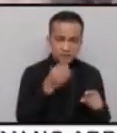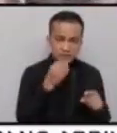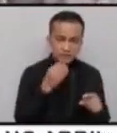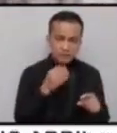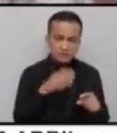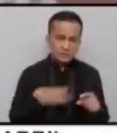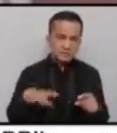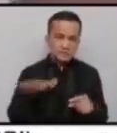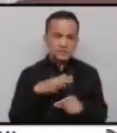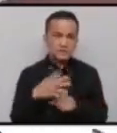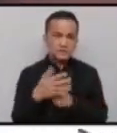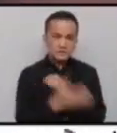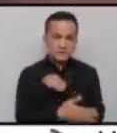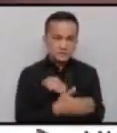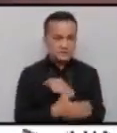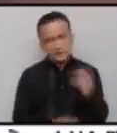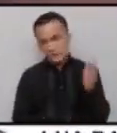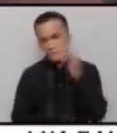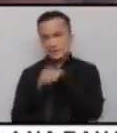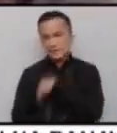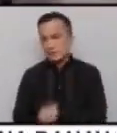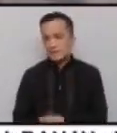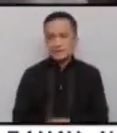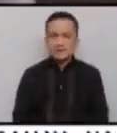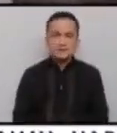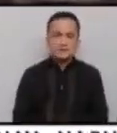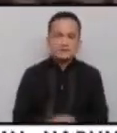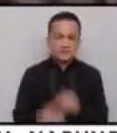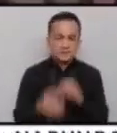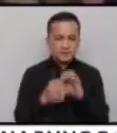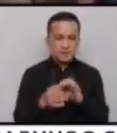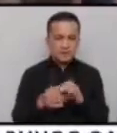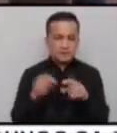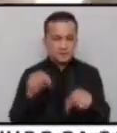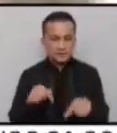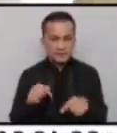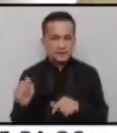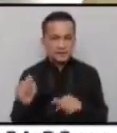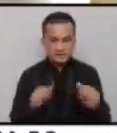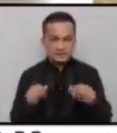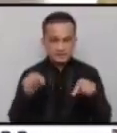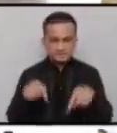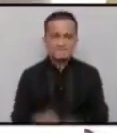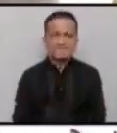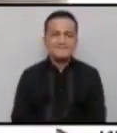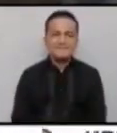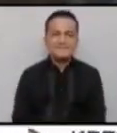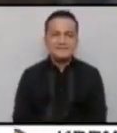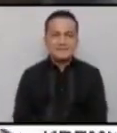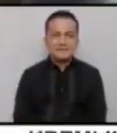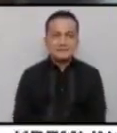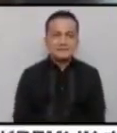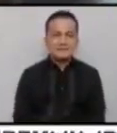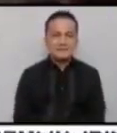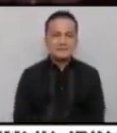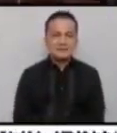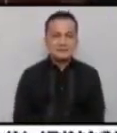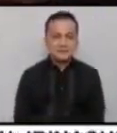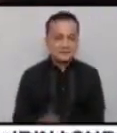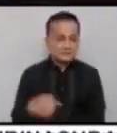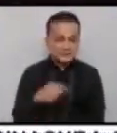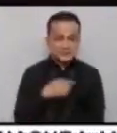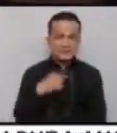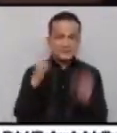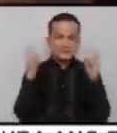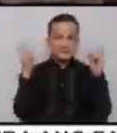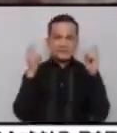the country. Puntahan nyo po at makiisa po tayo dito sa mga activities na ito, upang ating ma-celebrate